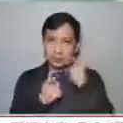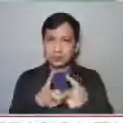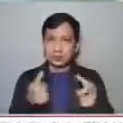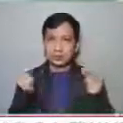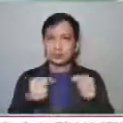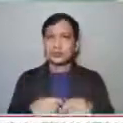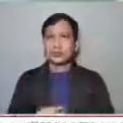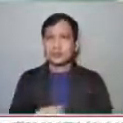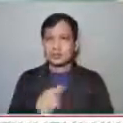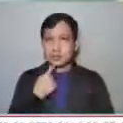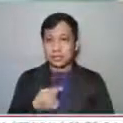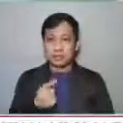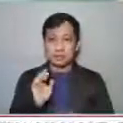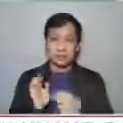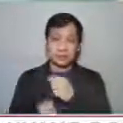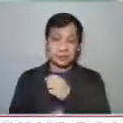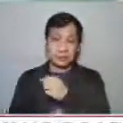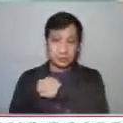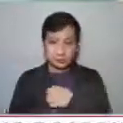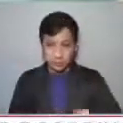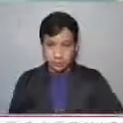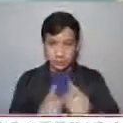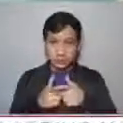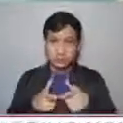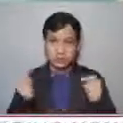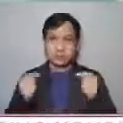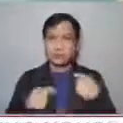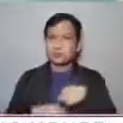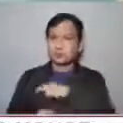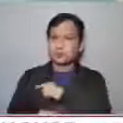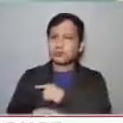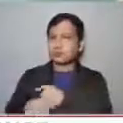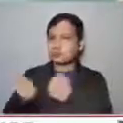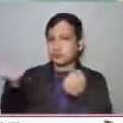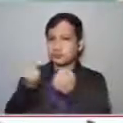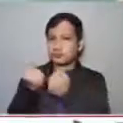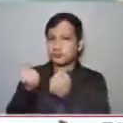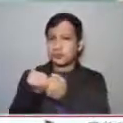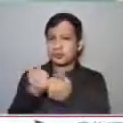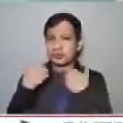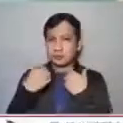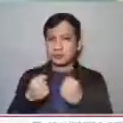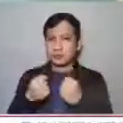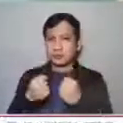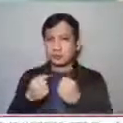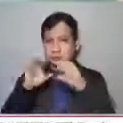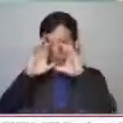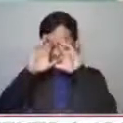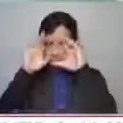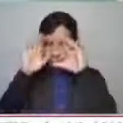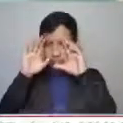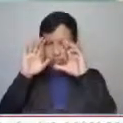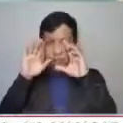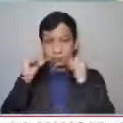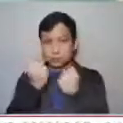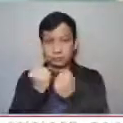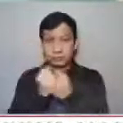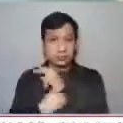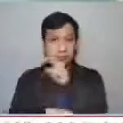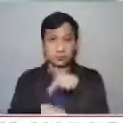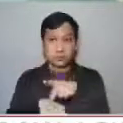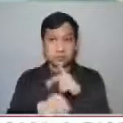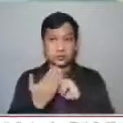Uumpisahan na ngayong araw ang pagbabakuna sa mga residente sa lalawigan ng Batangas. Ikinatuwa naman ito ng lokal na